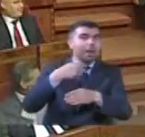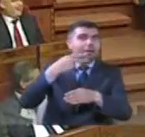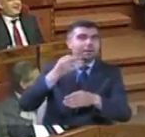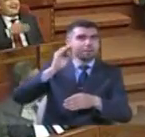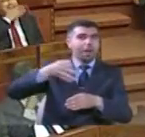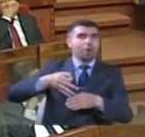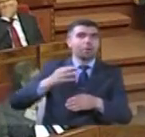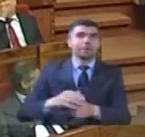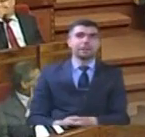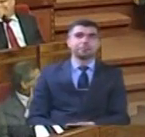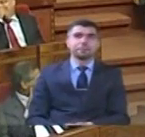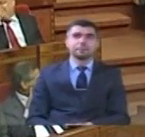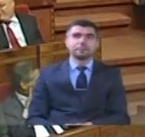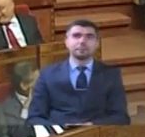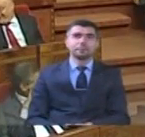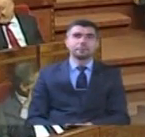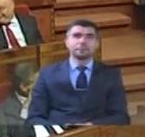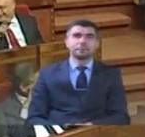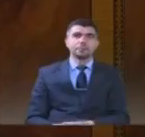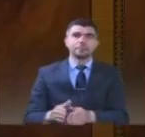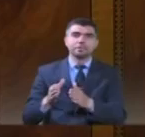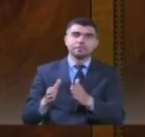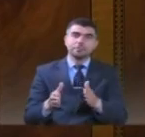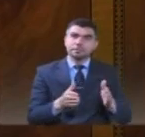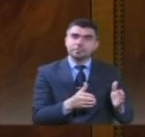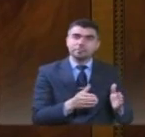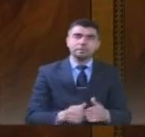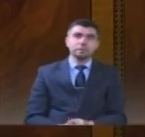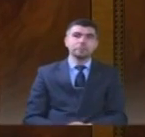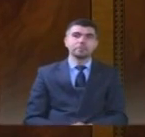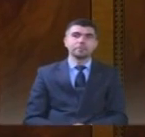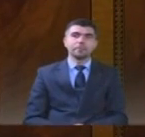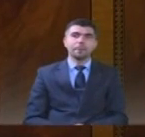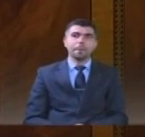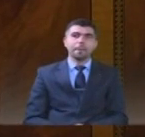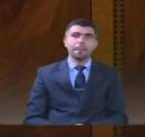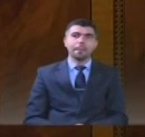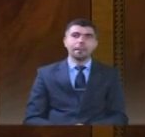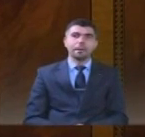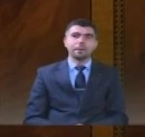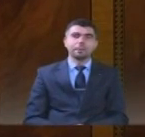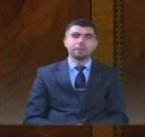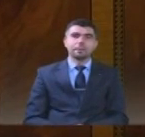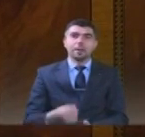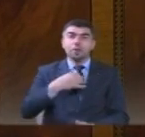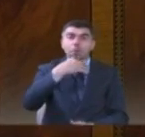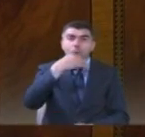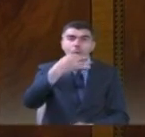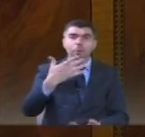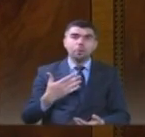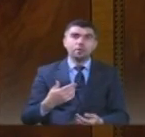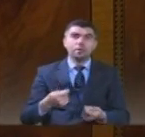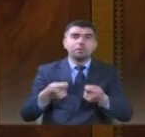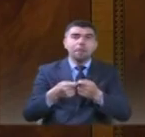نقول، فهمتي. اما القضيه ديال القضية ديال ديال